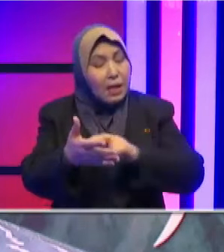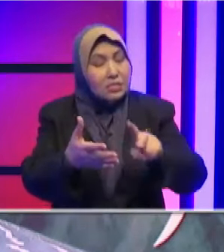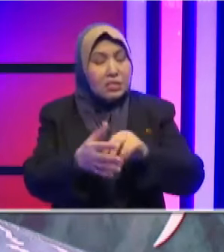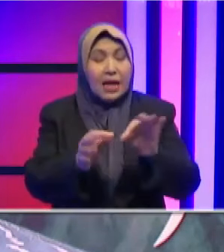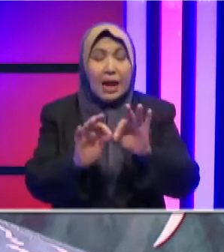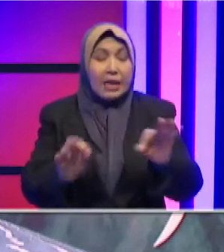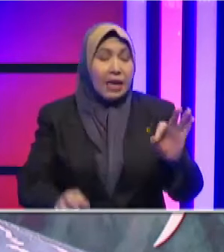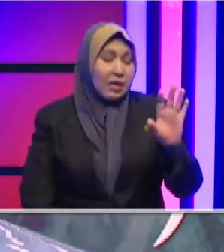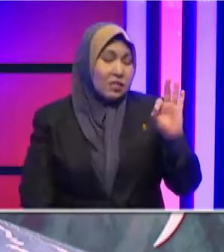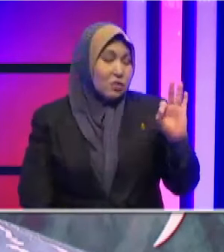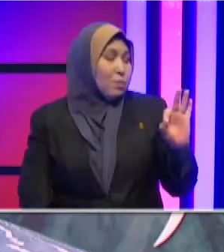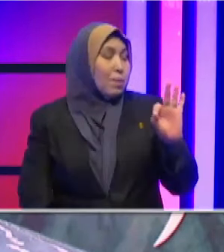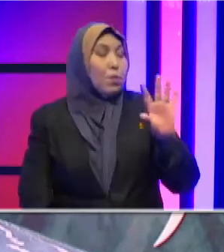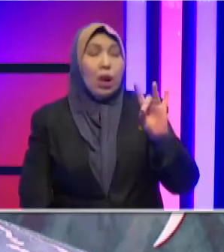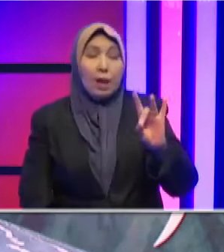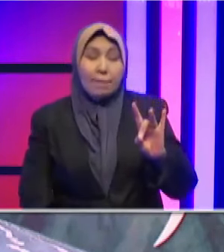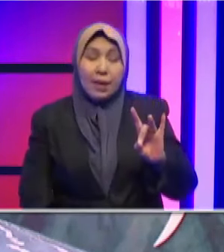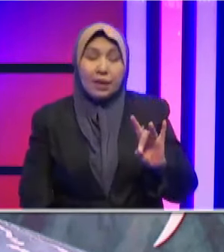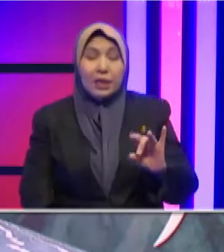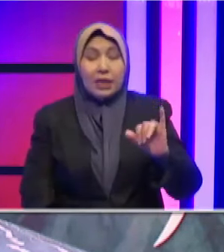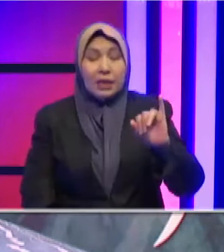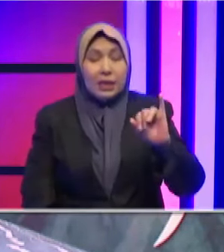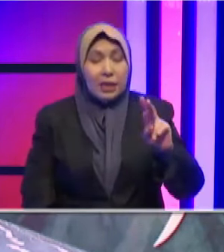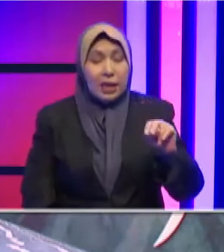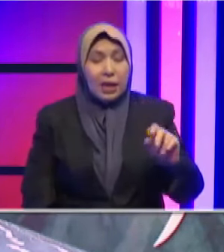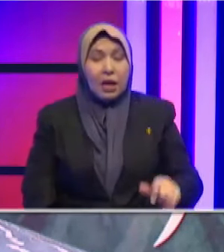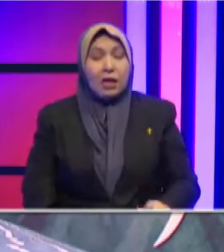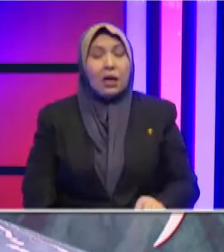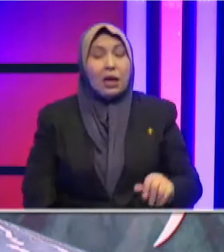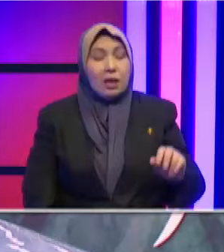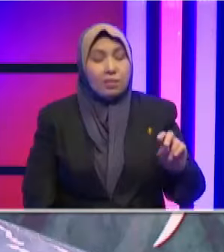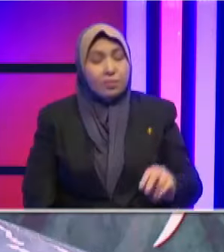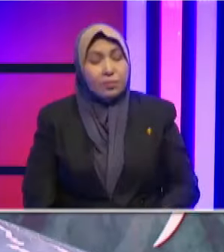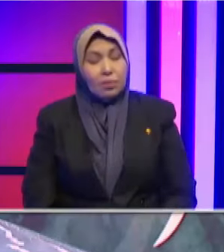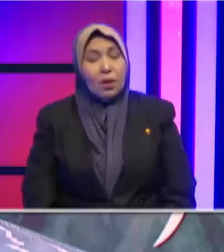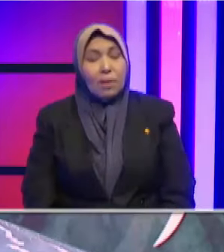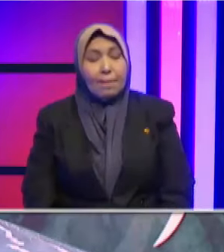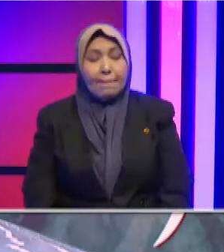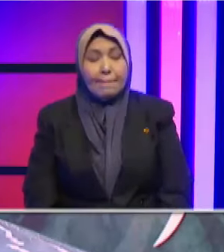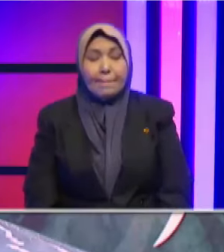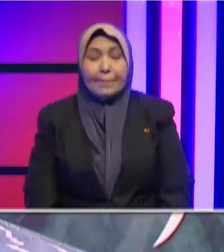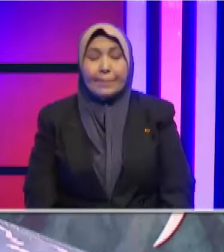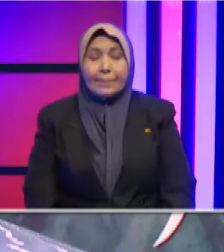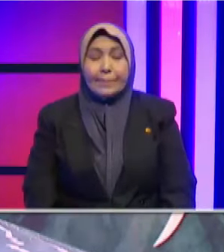pada ayat yang ke-98 indakum pembatal wudhu menyentuh dibelah